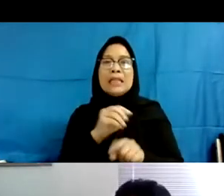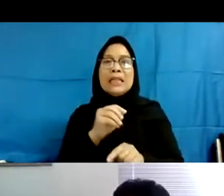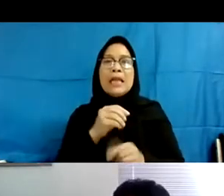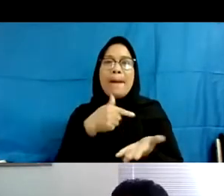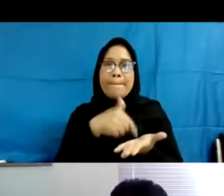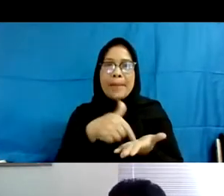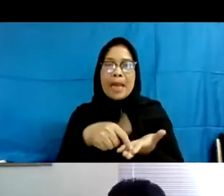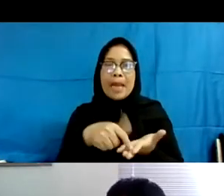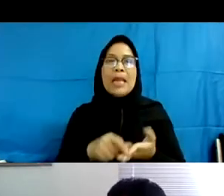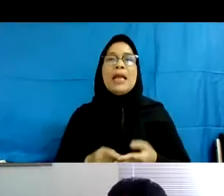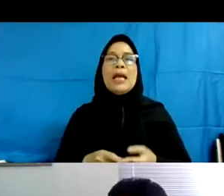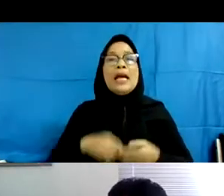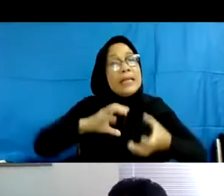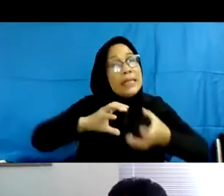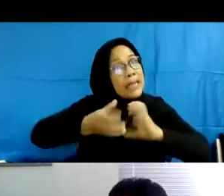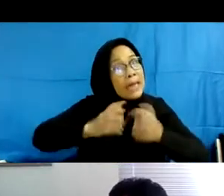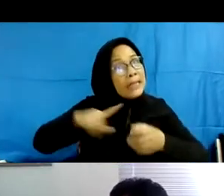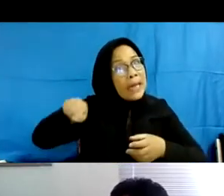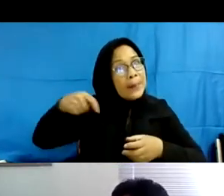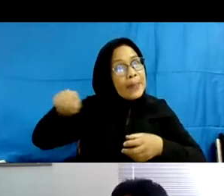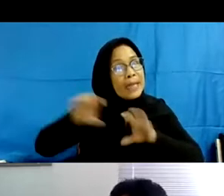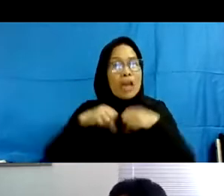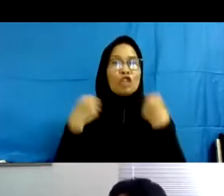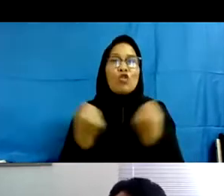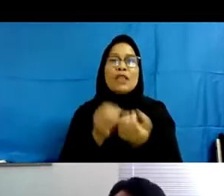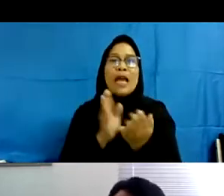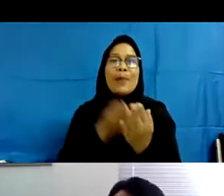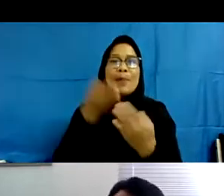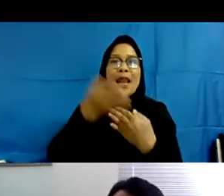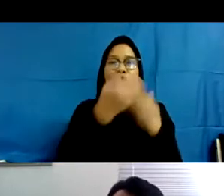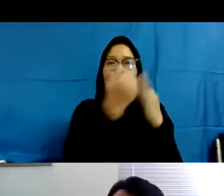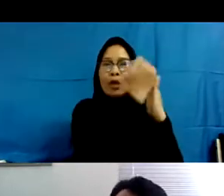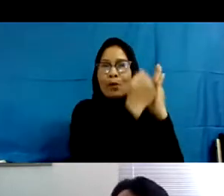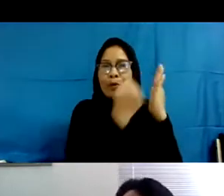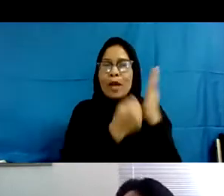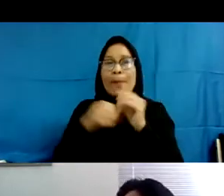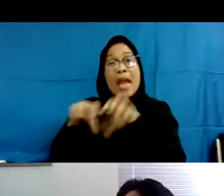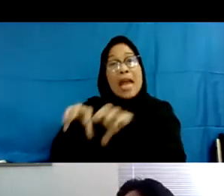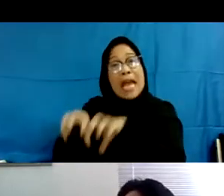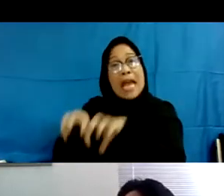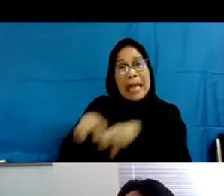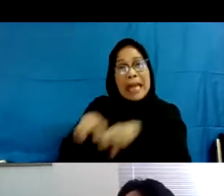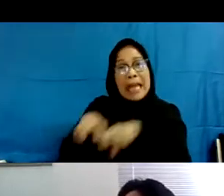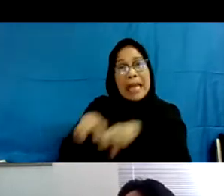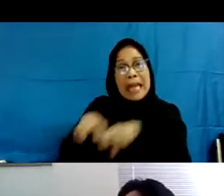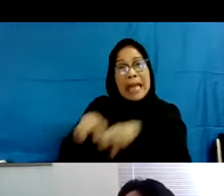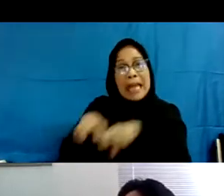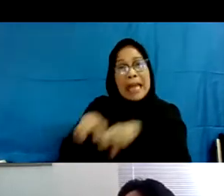karena itu, Kementerian Sosial melalui program rehabilitasi sosial ini